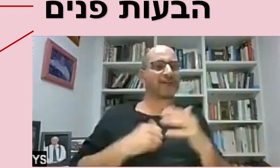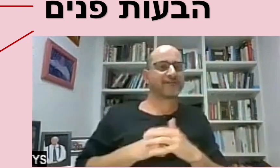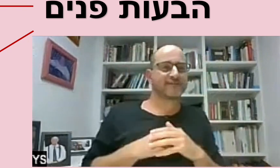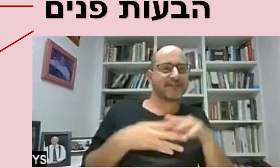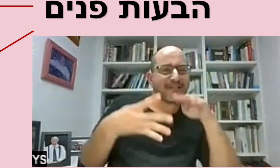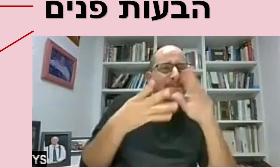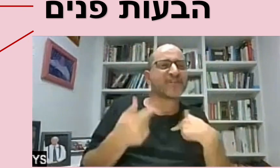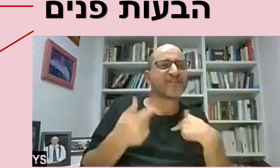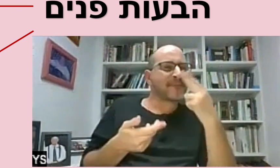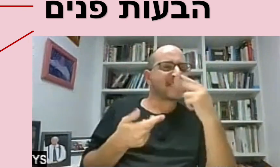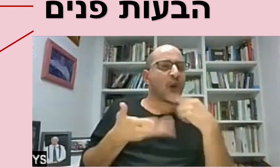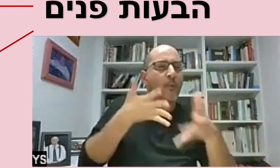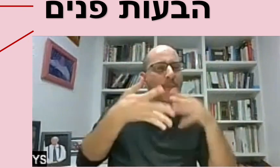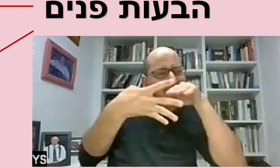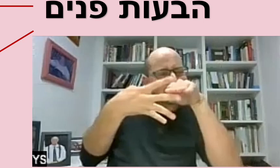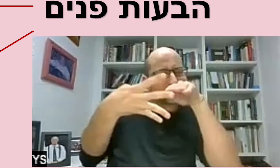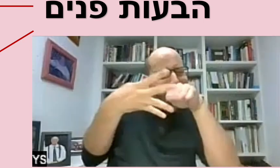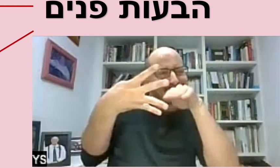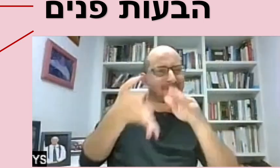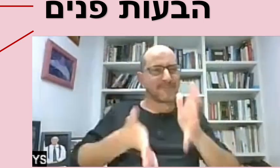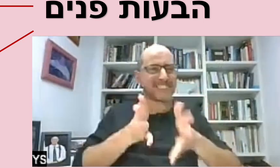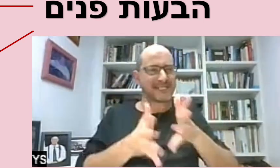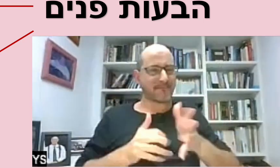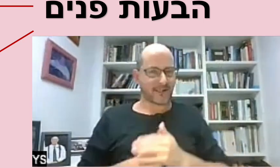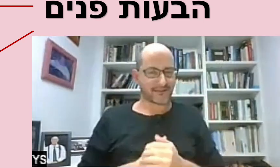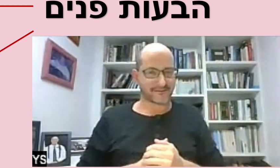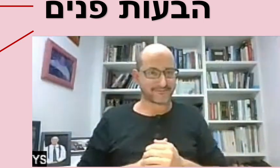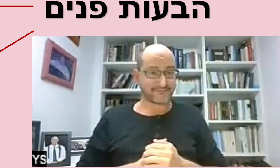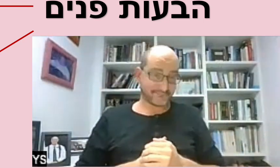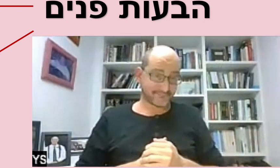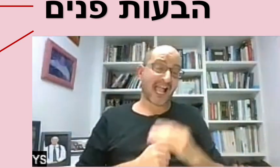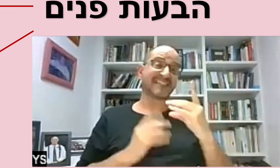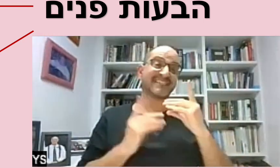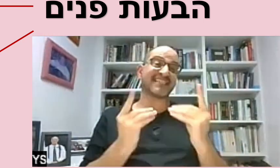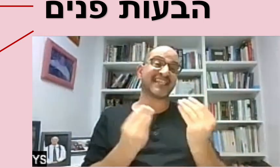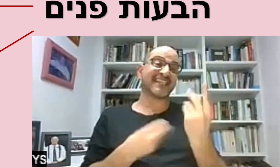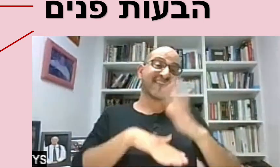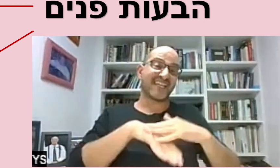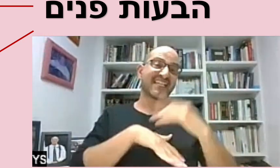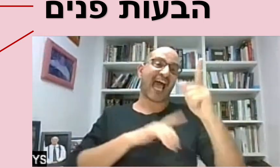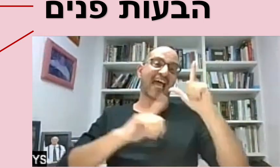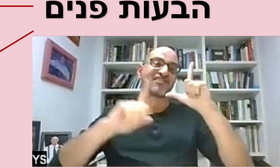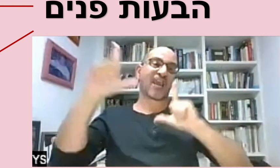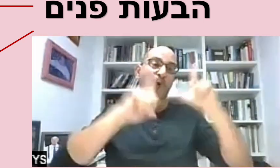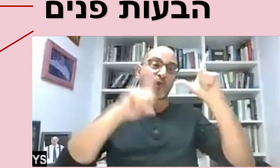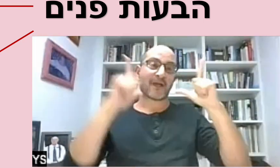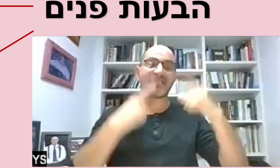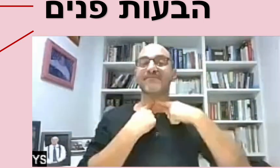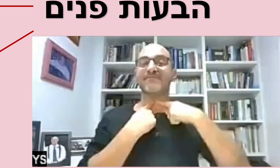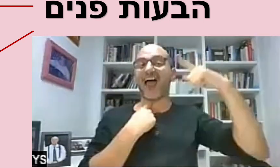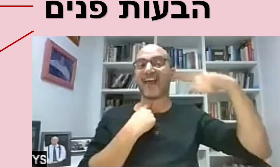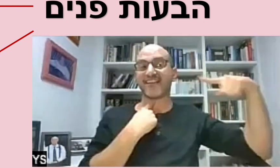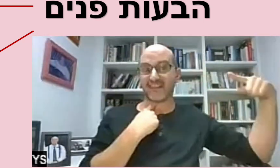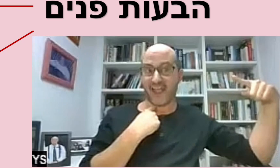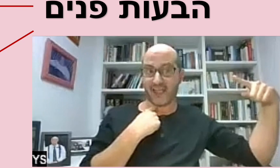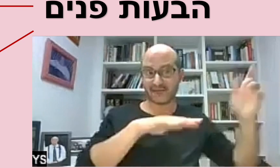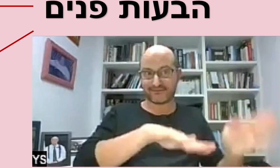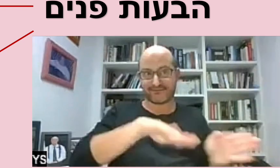על האווירה. מה שאני מנסה לומר בעצם, שזה העניין בסימן, וזה התפקיד של הבעות